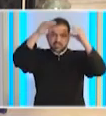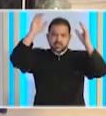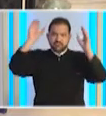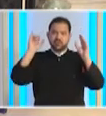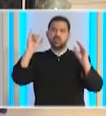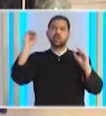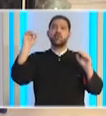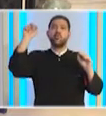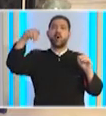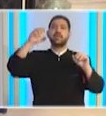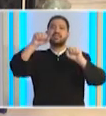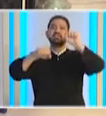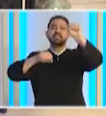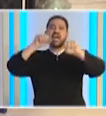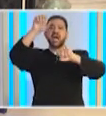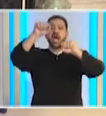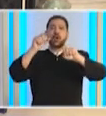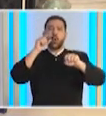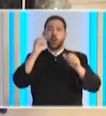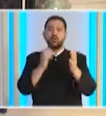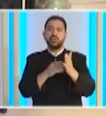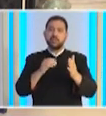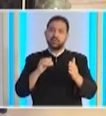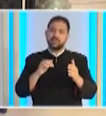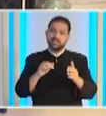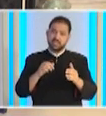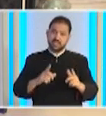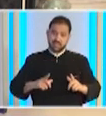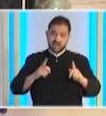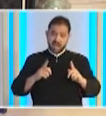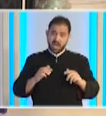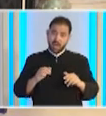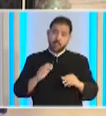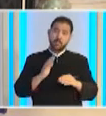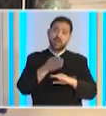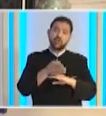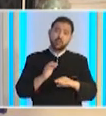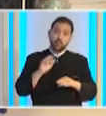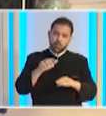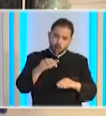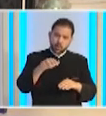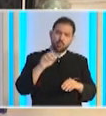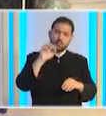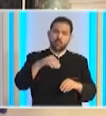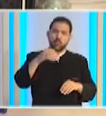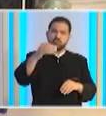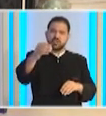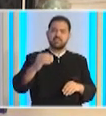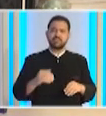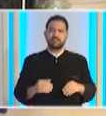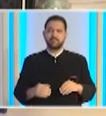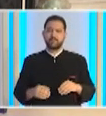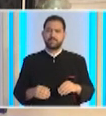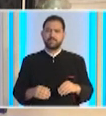arată că omul trebuie să treacă printr-un întreg proces pe care îl vede el în 30 de trepte spre